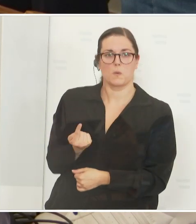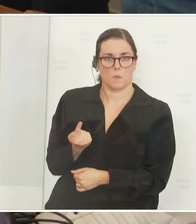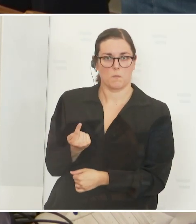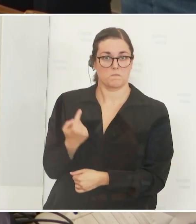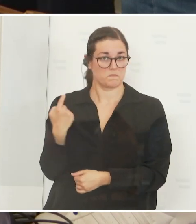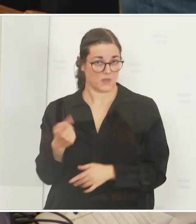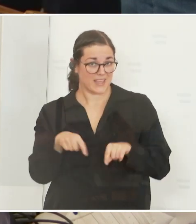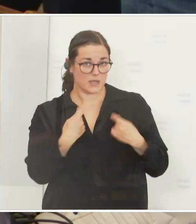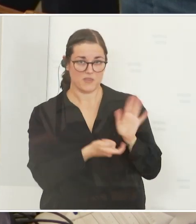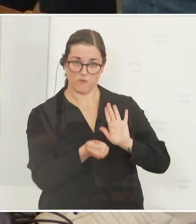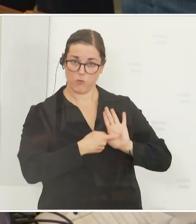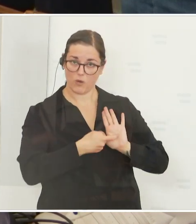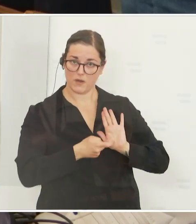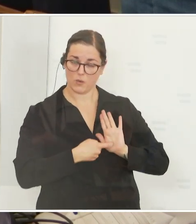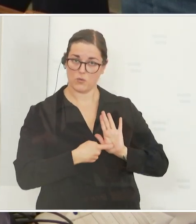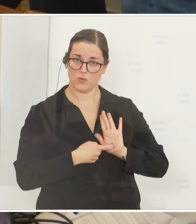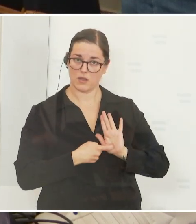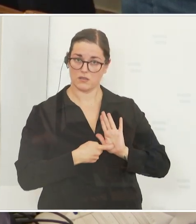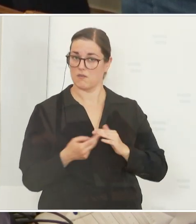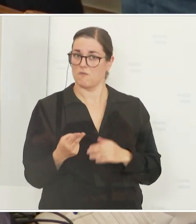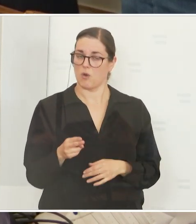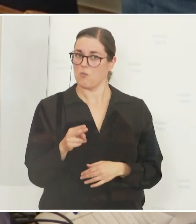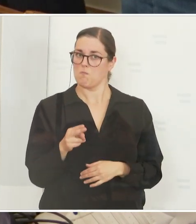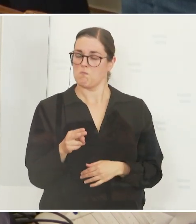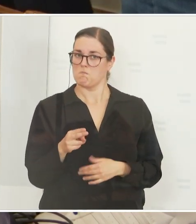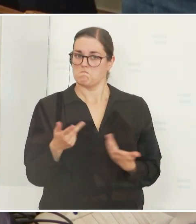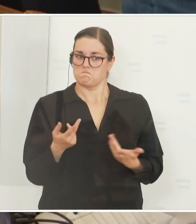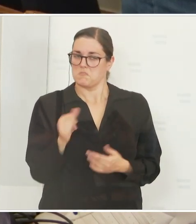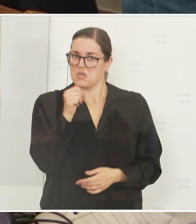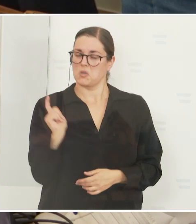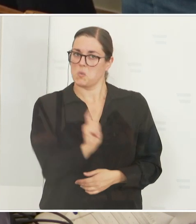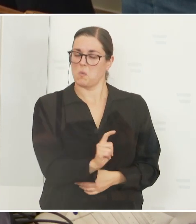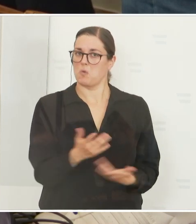Teilnahme, aber auch in Bezug auf andere Fragen, die Sie nicht gewillt waren zu erfüllen?